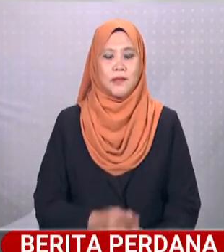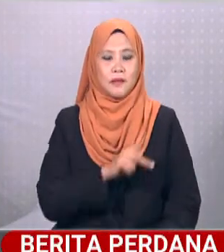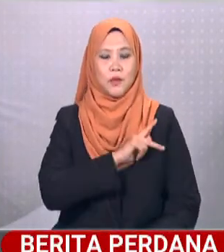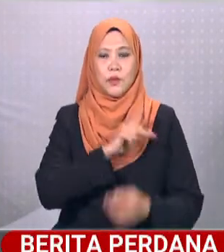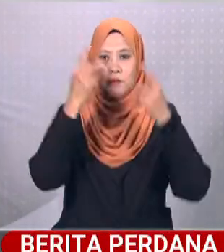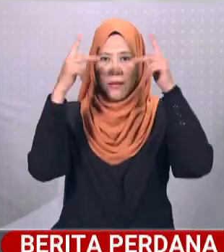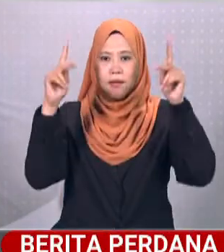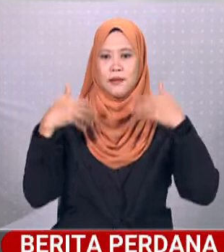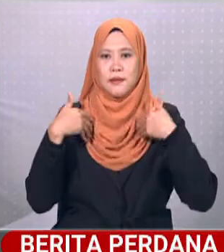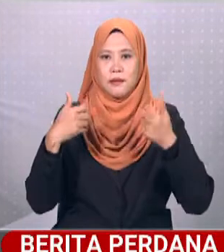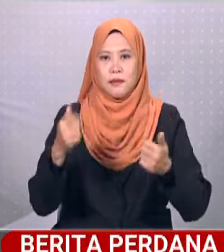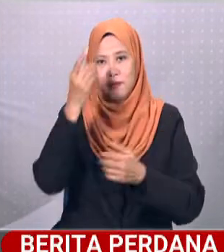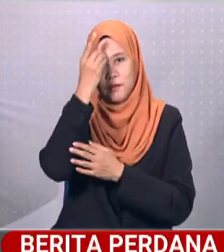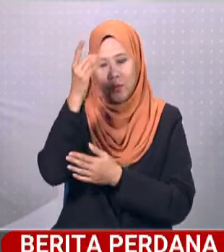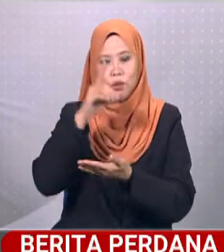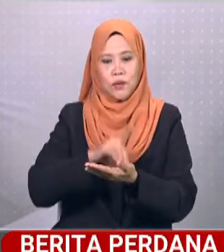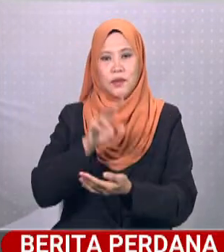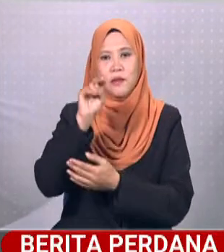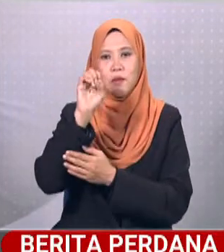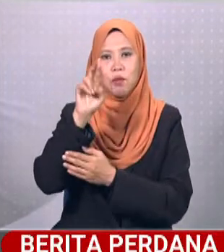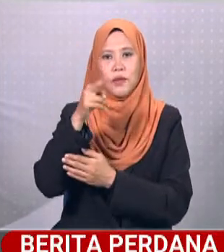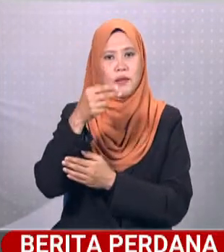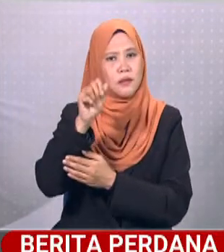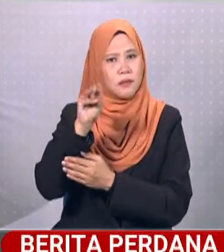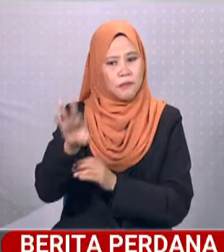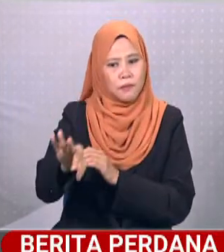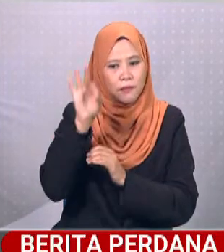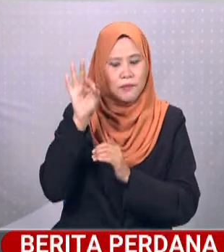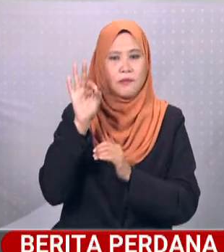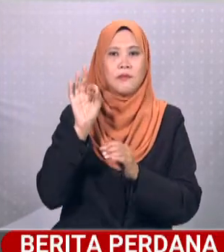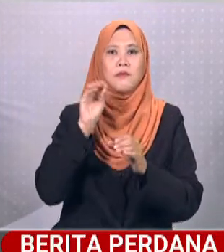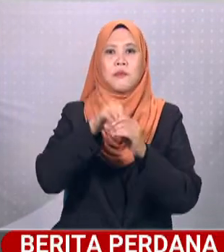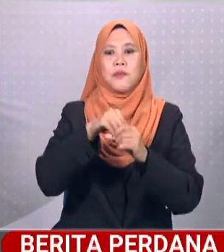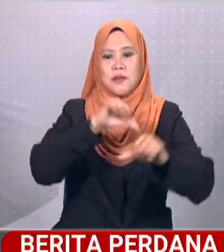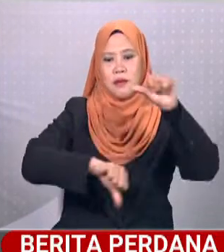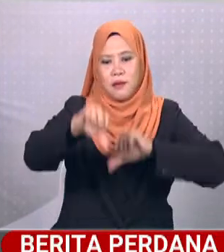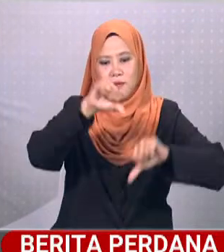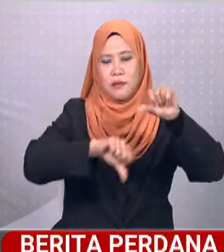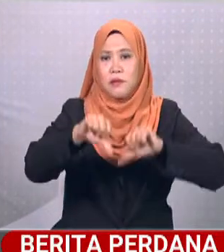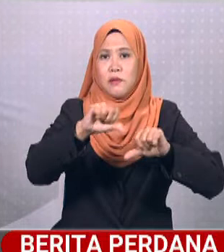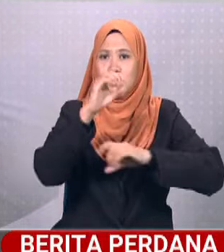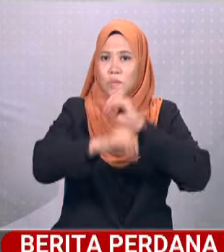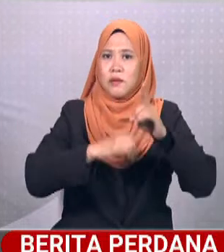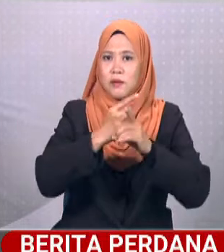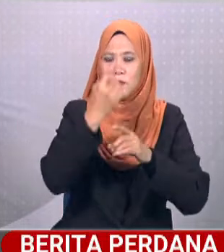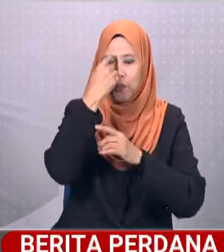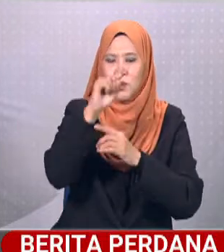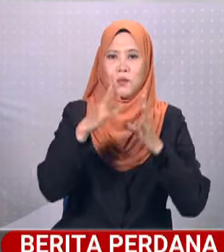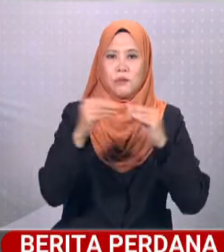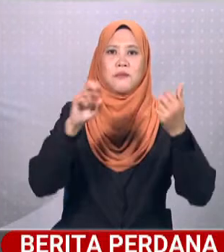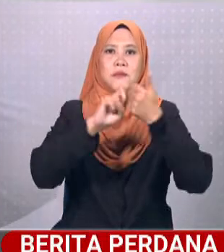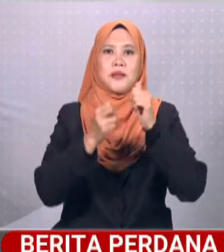Ketua Pengarah Kesihatan Datuk Dr. Nur Hisham Abdullah dipilih menyertai gabungan saintis dunia dalam usaha menentang